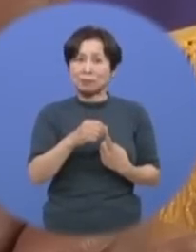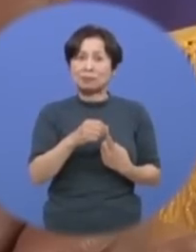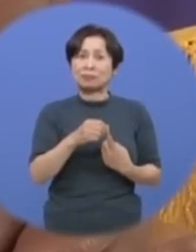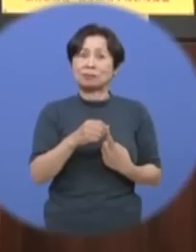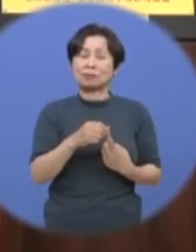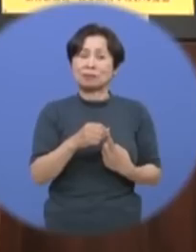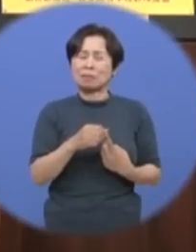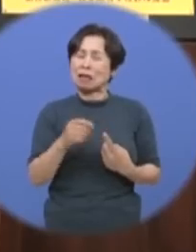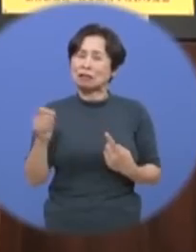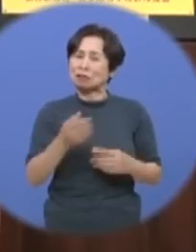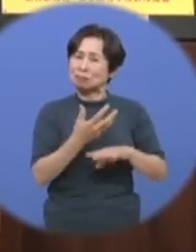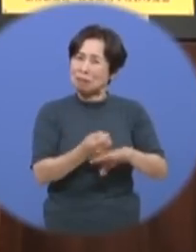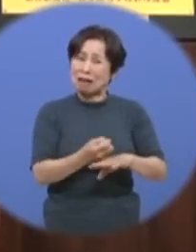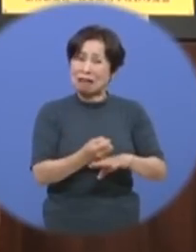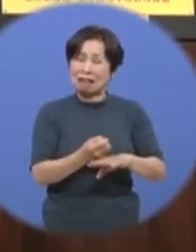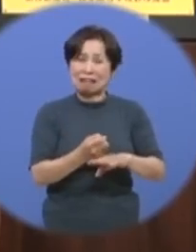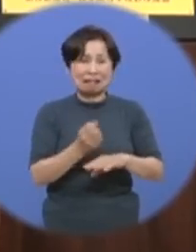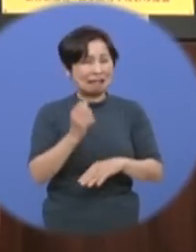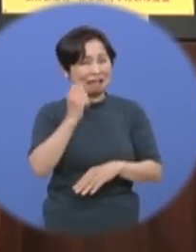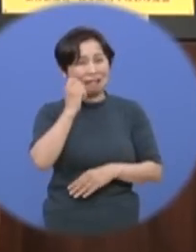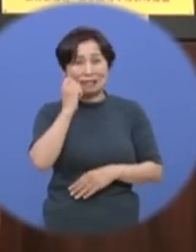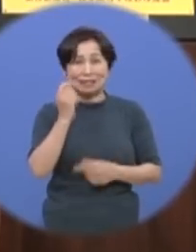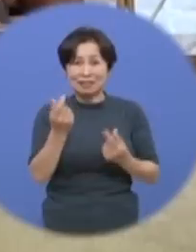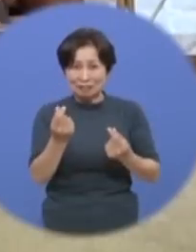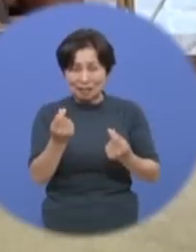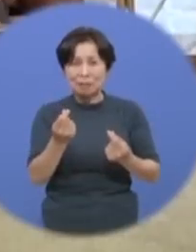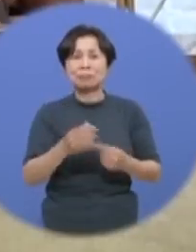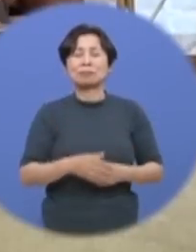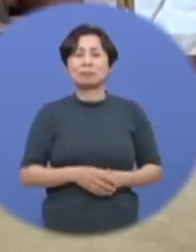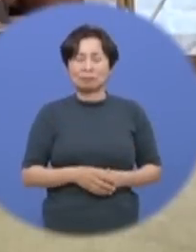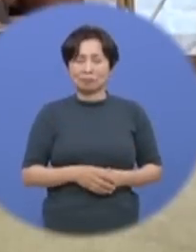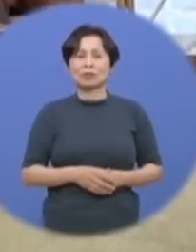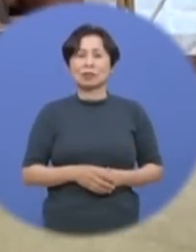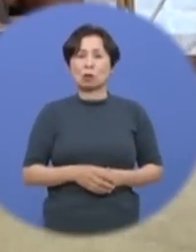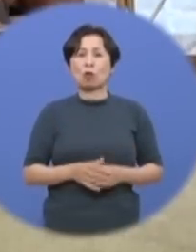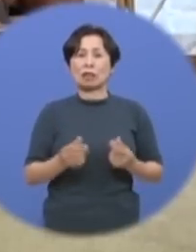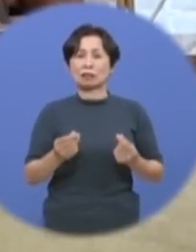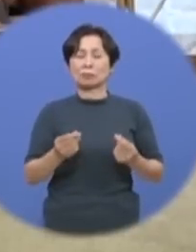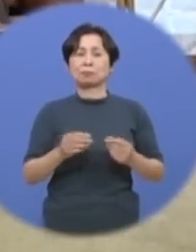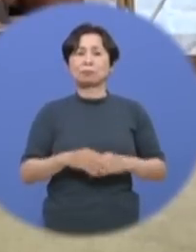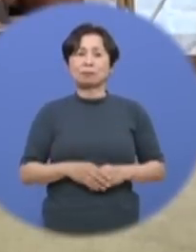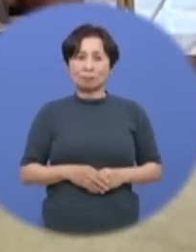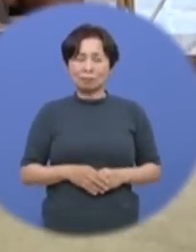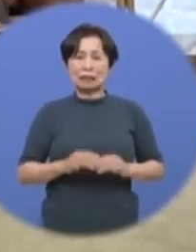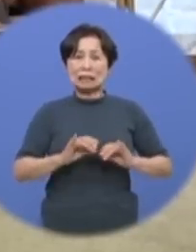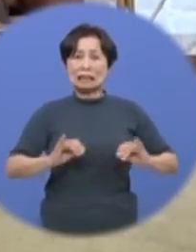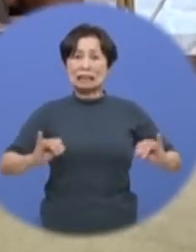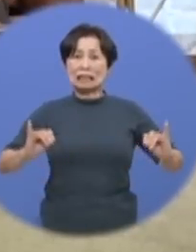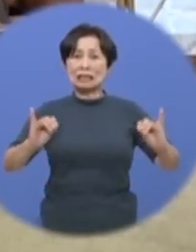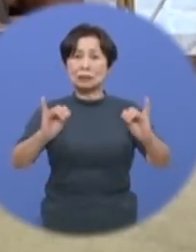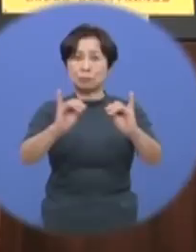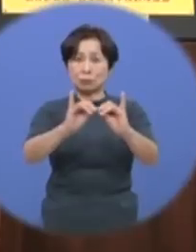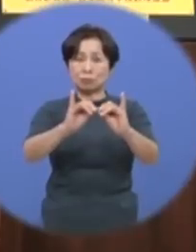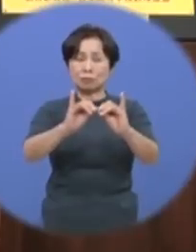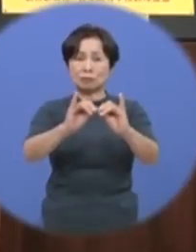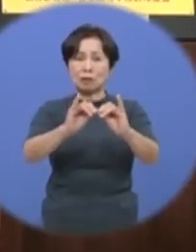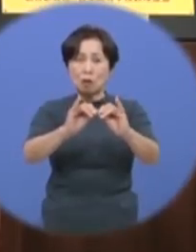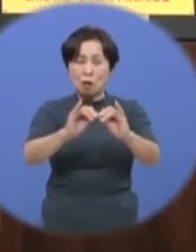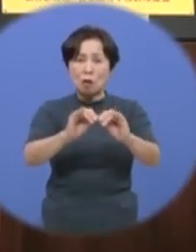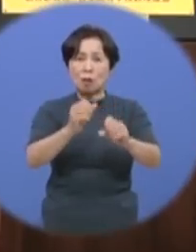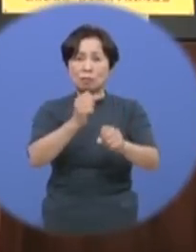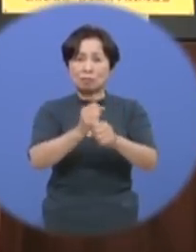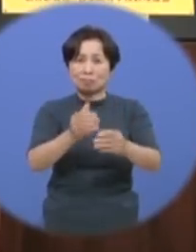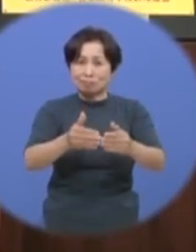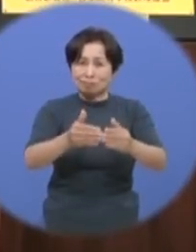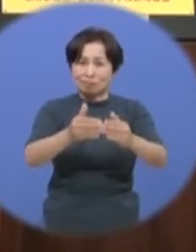すぐにはつくものはそうですねはいチームを作っていく上でですね大事なものは